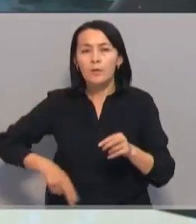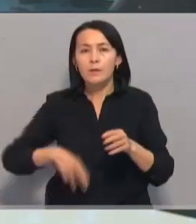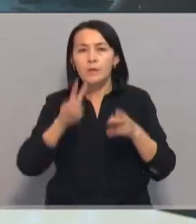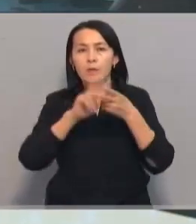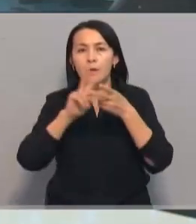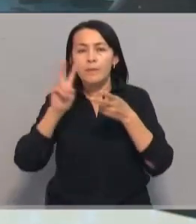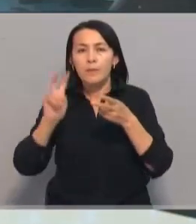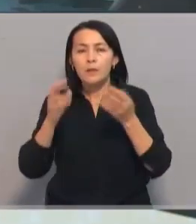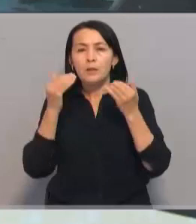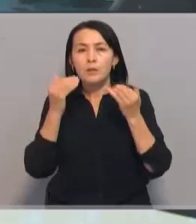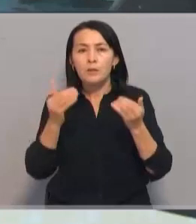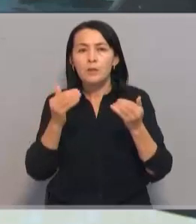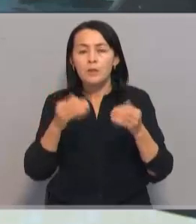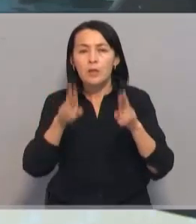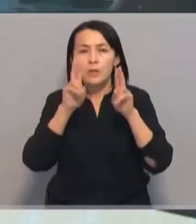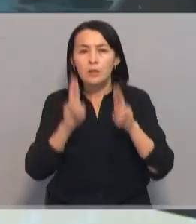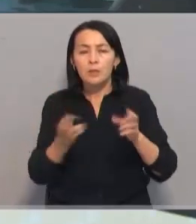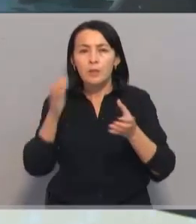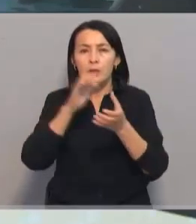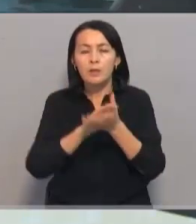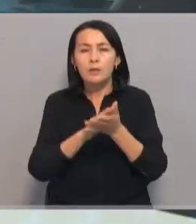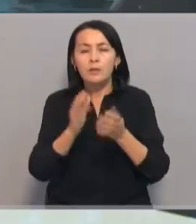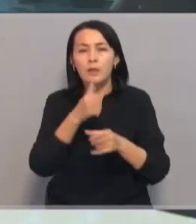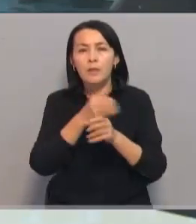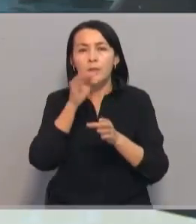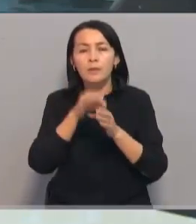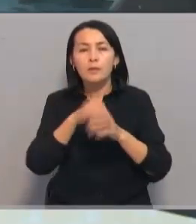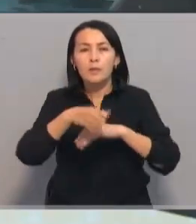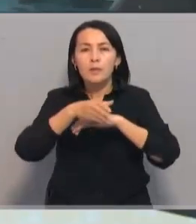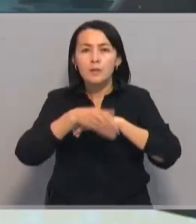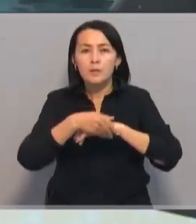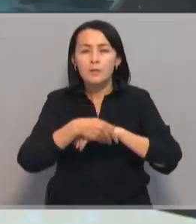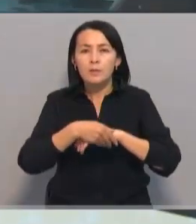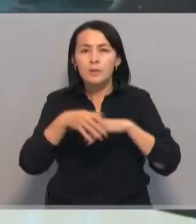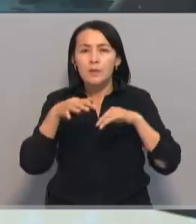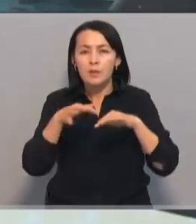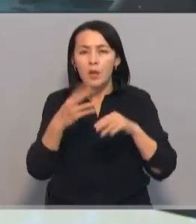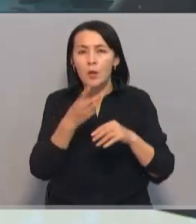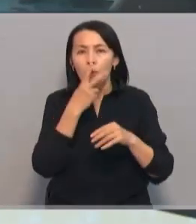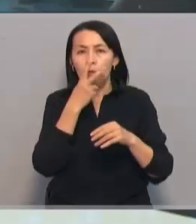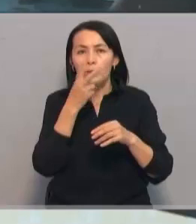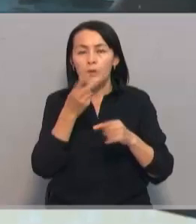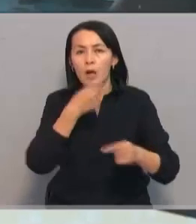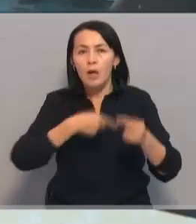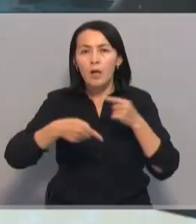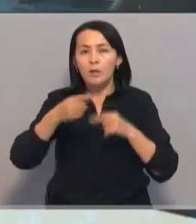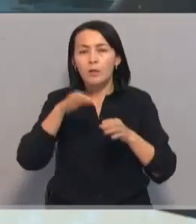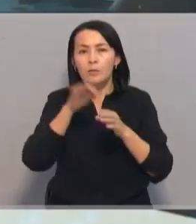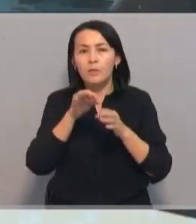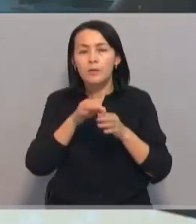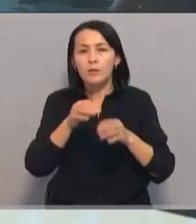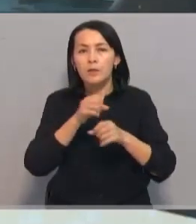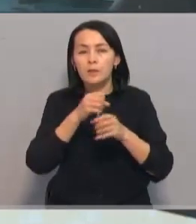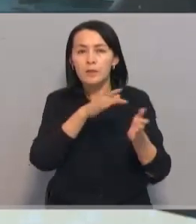изоляторда қамаудағы ұстау шарттарымен танысты. Басты мақсат сыбайлас жемқорлықтың салдарын көрсету және алдын алу.